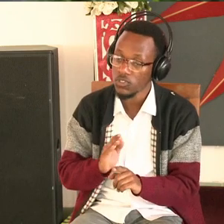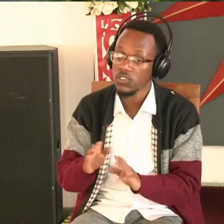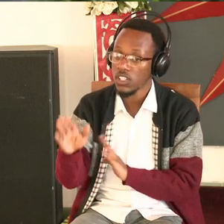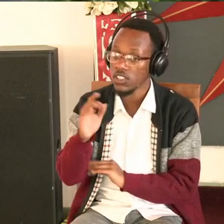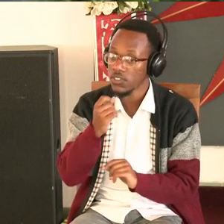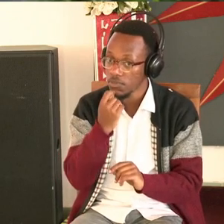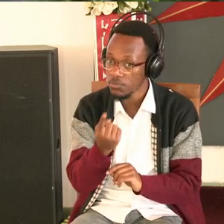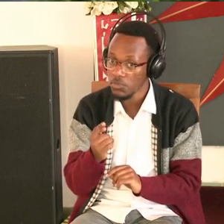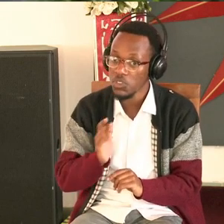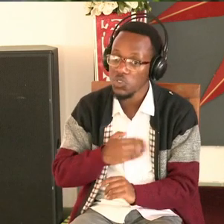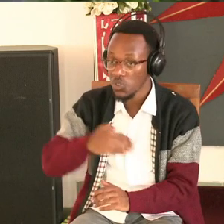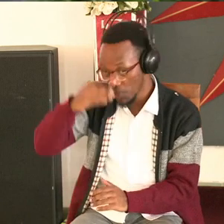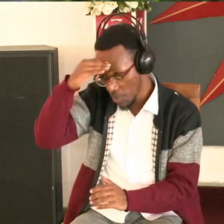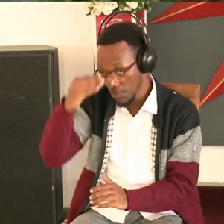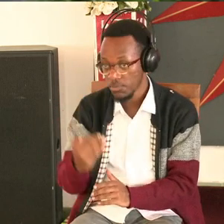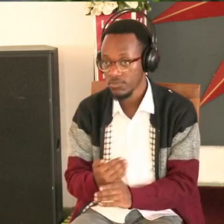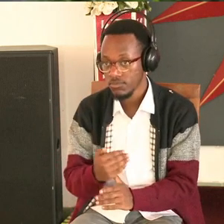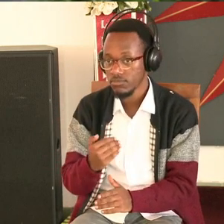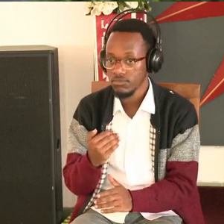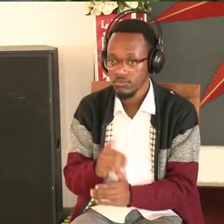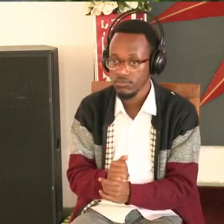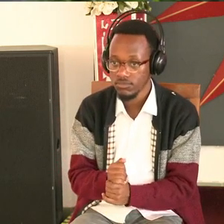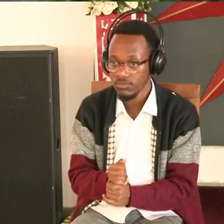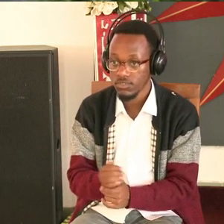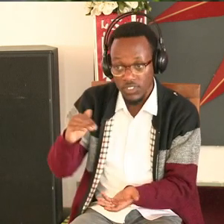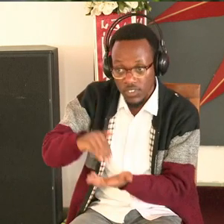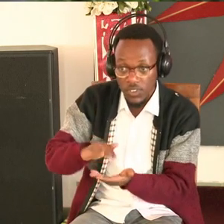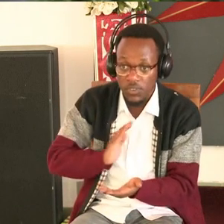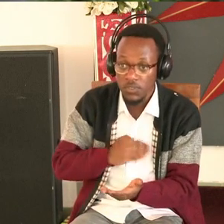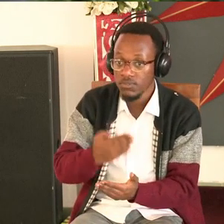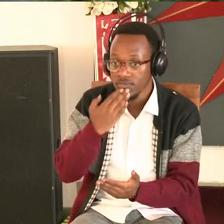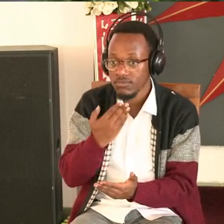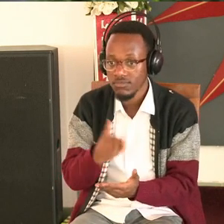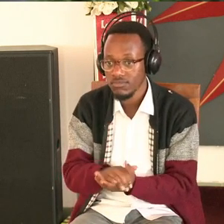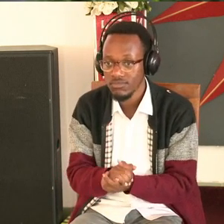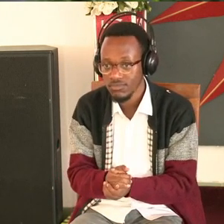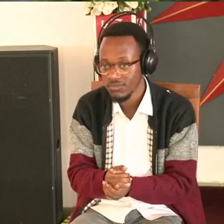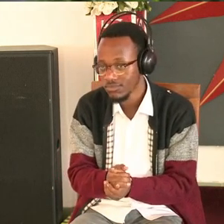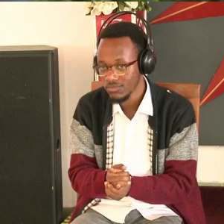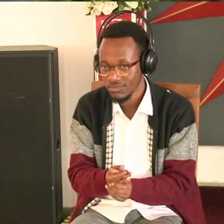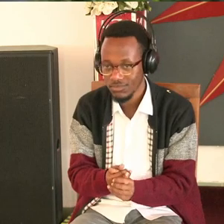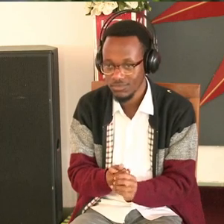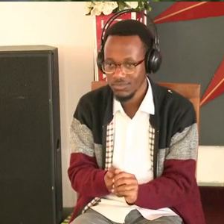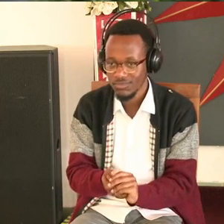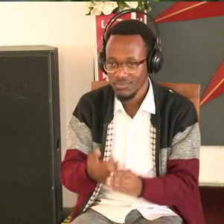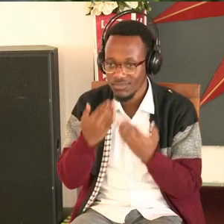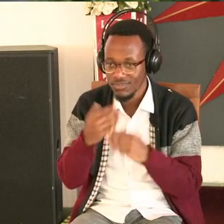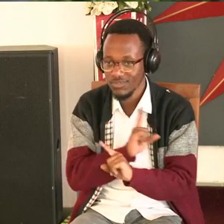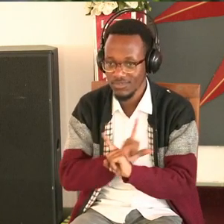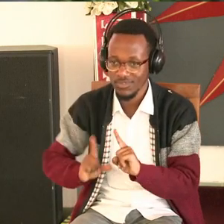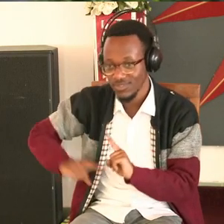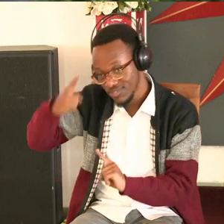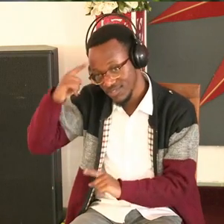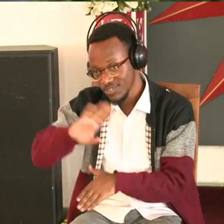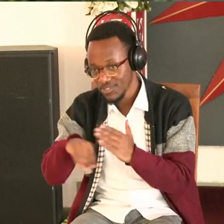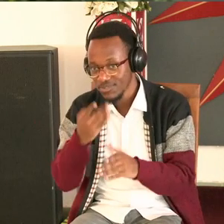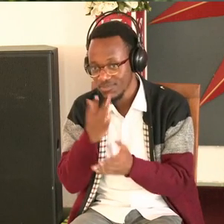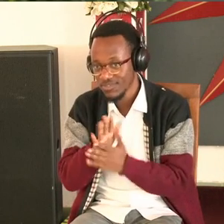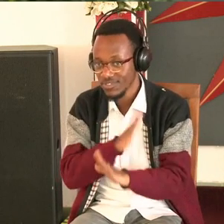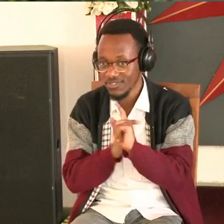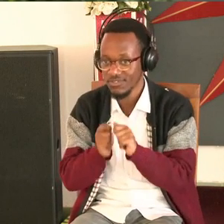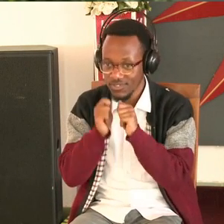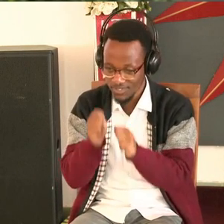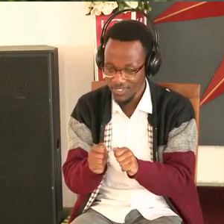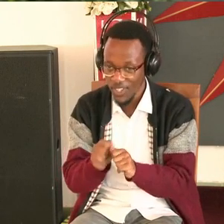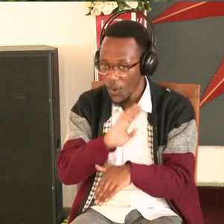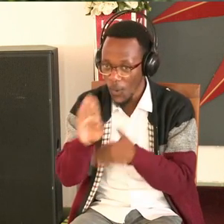yabivuze ni nako tubyizeye kandi turashimira umwami kuri buri sezerano ryose yatanze no kuri buri